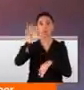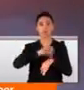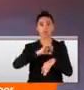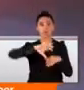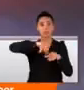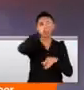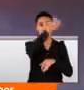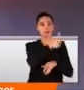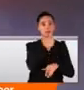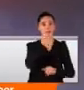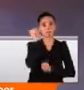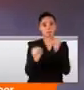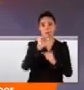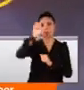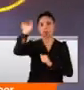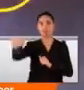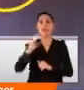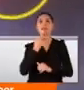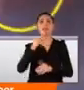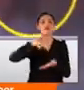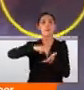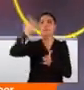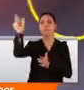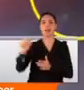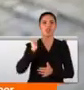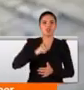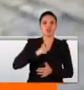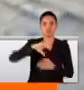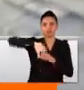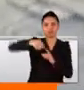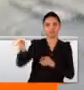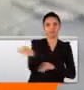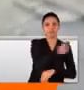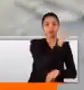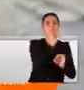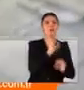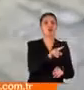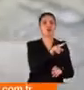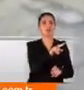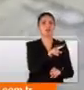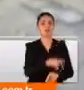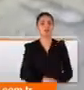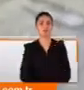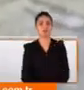hırsız sinsice yanına yaklaştı ve genç mankenin kolundaki çantayı çalıp koşmaya başladı.